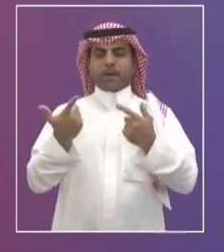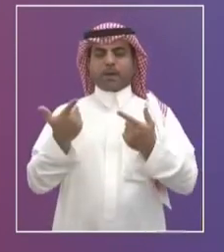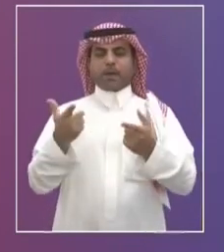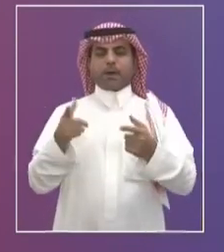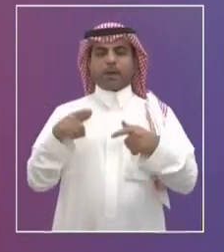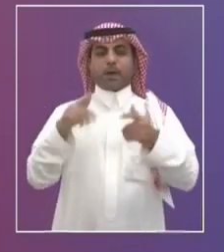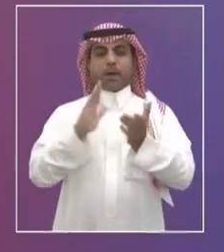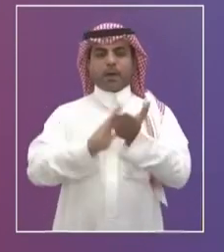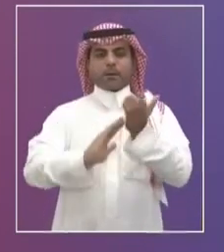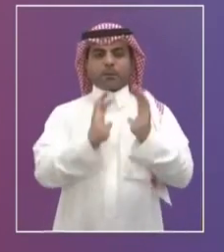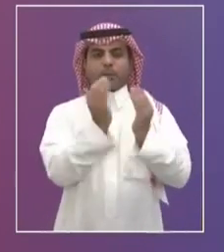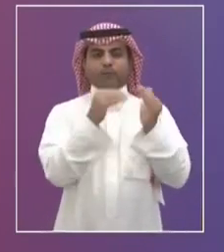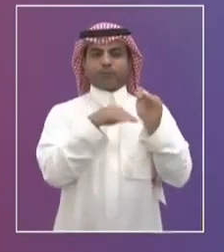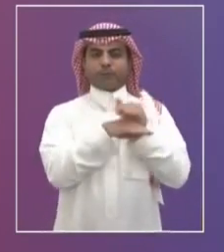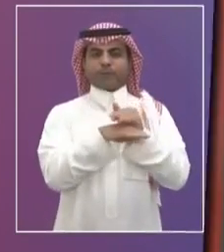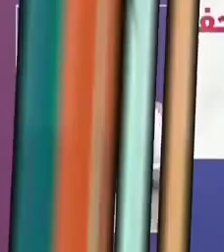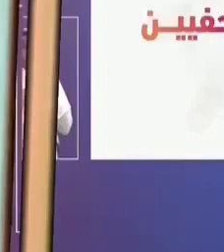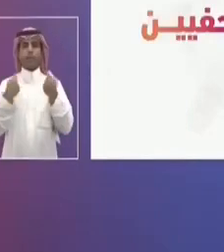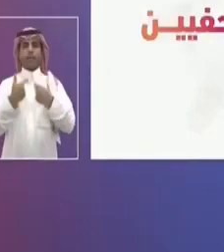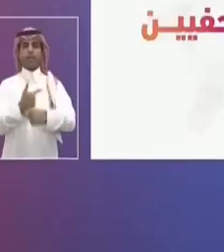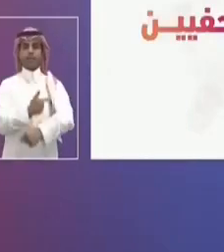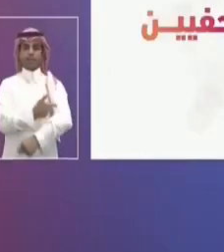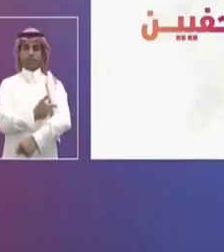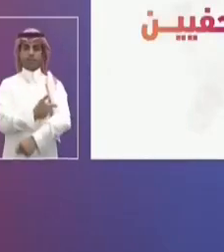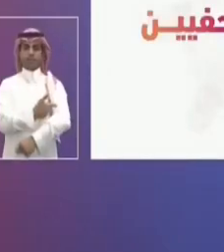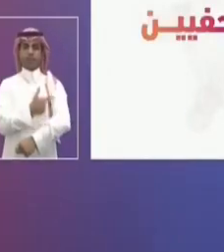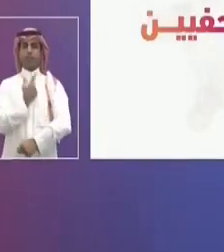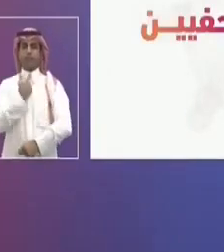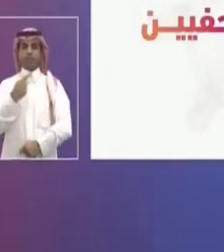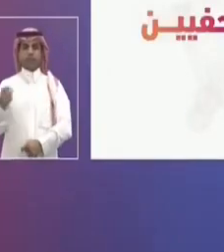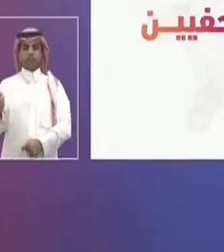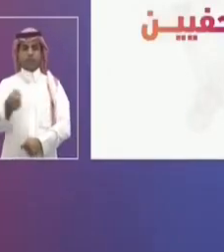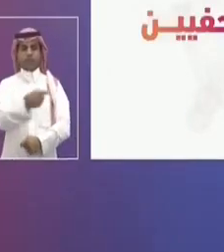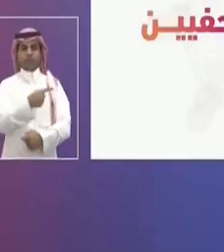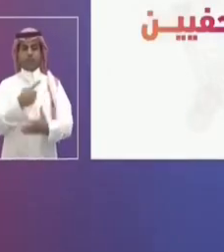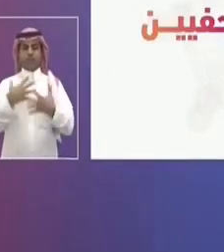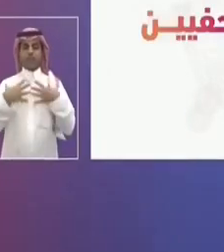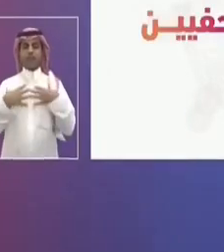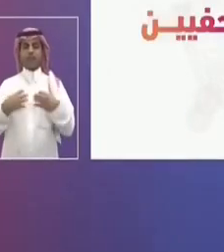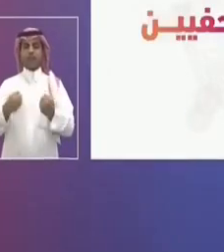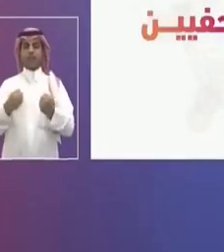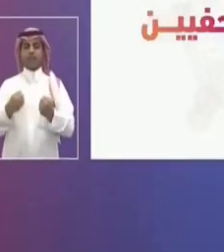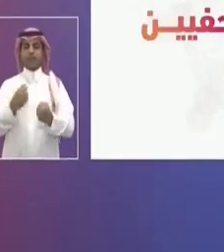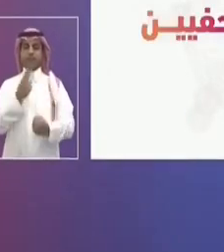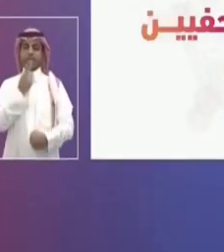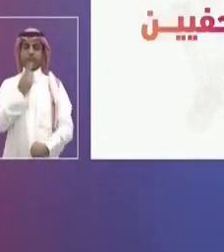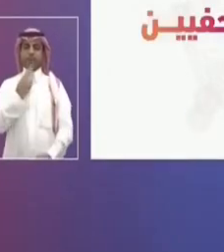للطوارئ والكوارث بوزارة الصحة، أمنياتنا للجميع بالصحة والسلام.